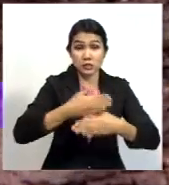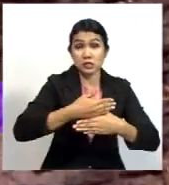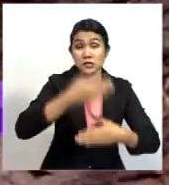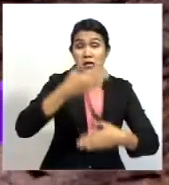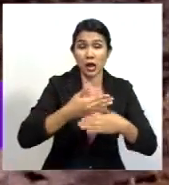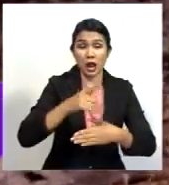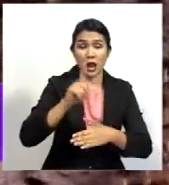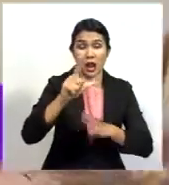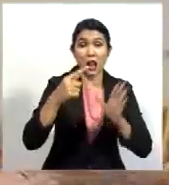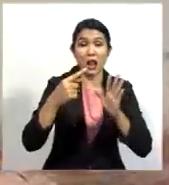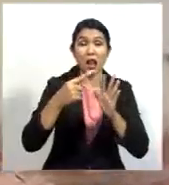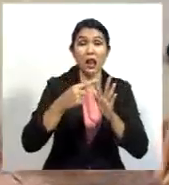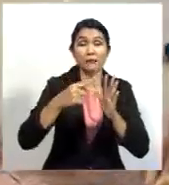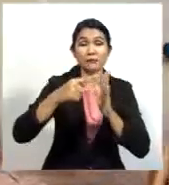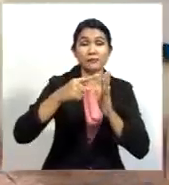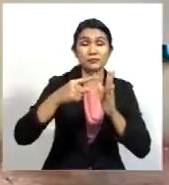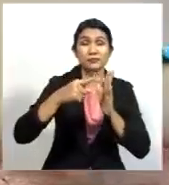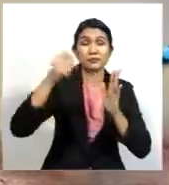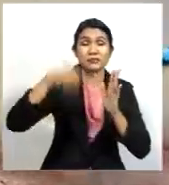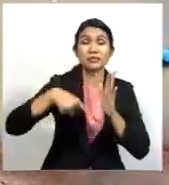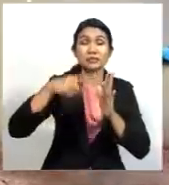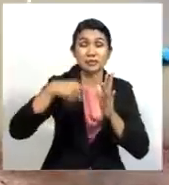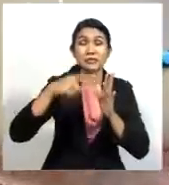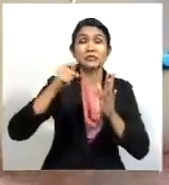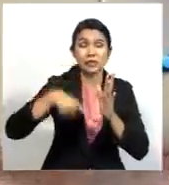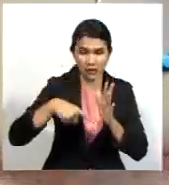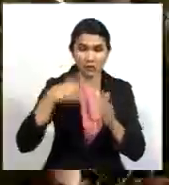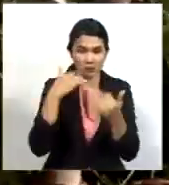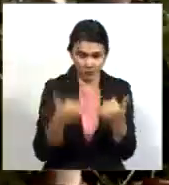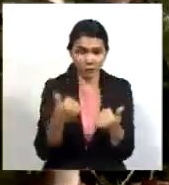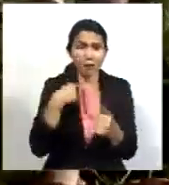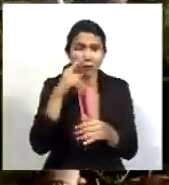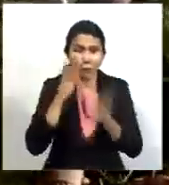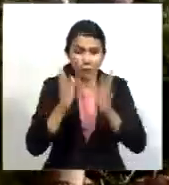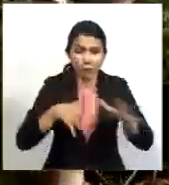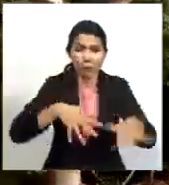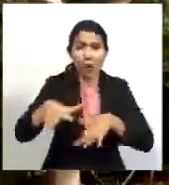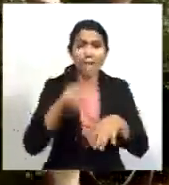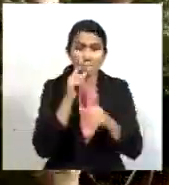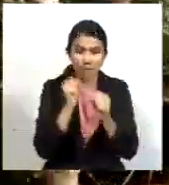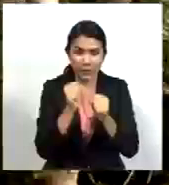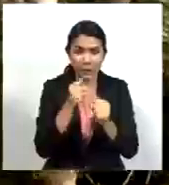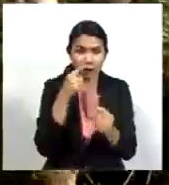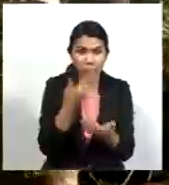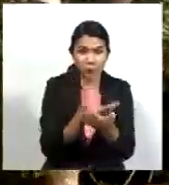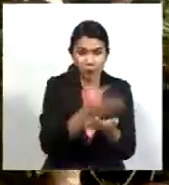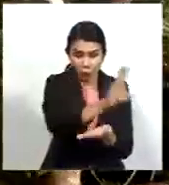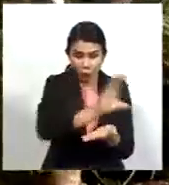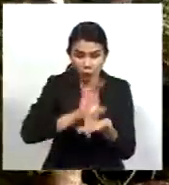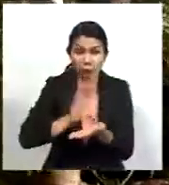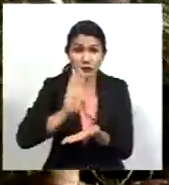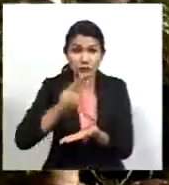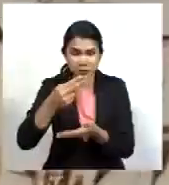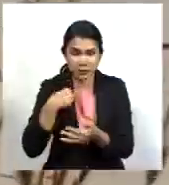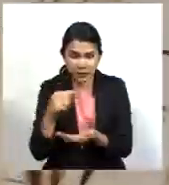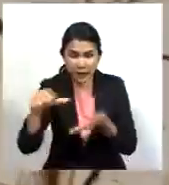านี้ก็มีปัญหาขาดแคลนน้ำดิบเอาไปผลิตประปาแต่ว่าชาวบ้านเนี่ยได้แก้ไขด้วยการนำเงินจากกองทุนประปาหมู่บ้าน 40,000 บา